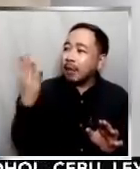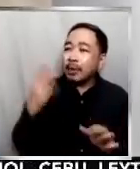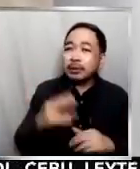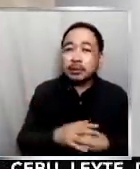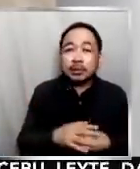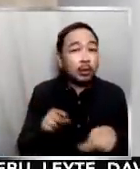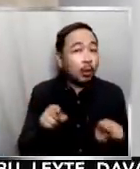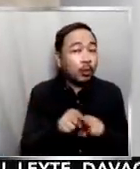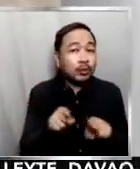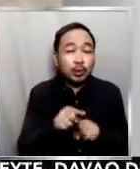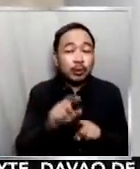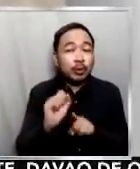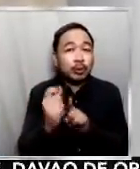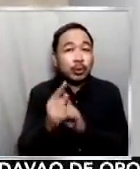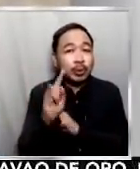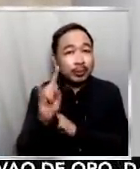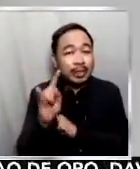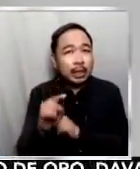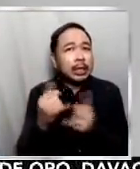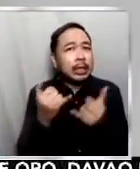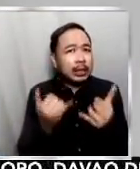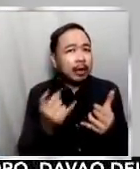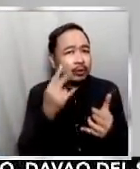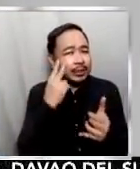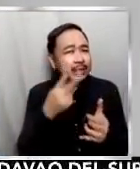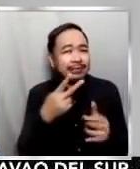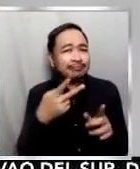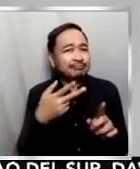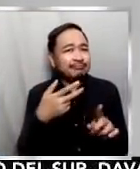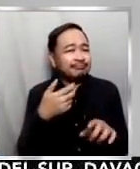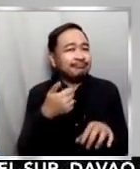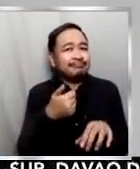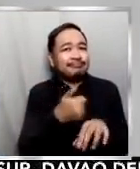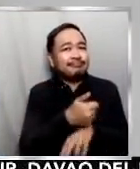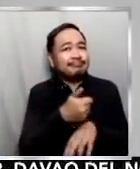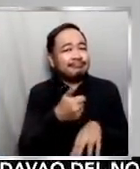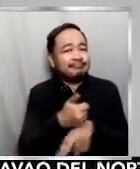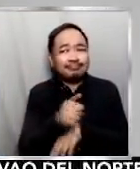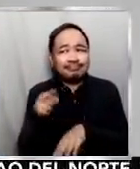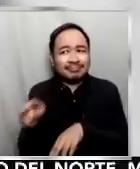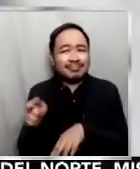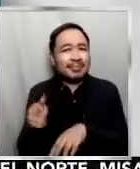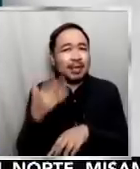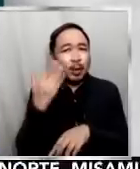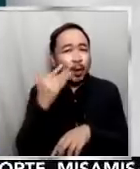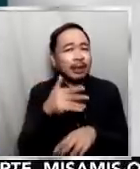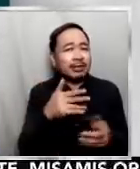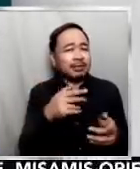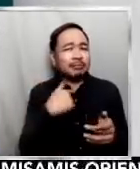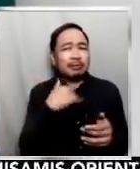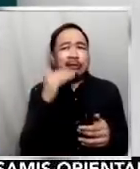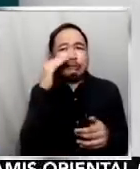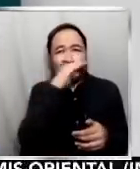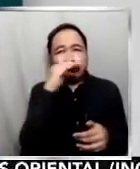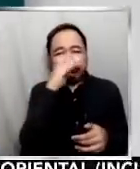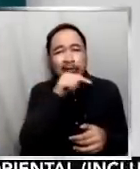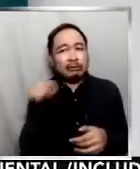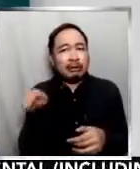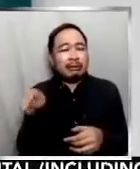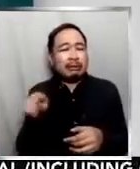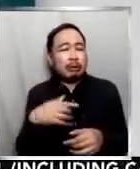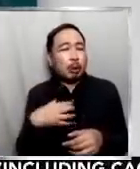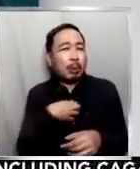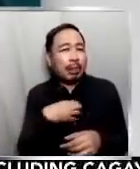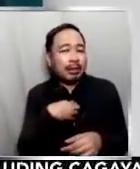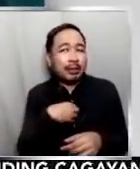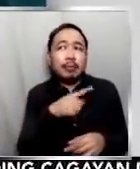media, binabanatan din ang complainant at pinasisinungalingan ang paratang laban sa suspect. Patuloy namin sinusubok na makakunan ng panig ang complainant